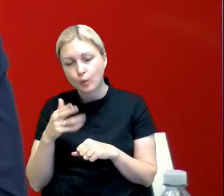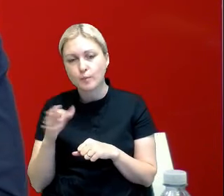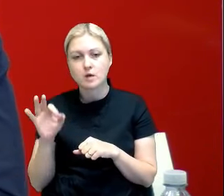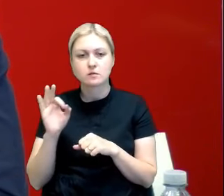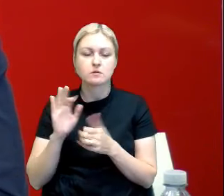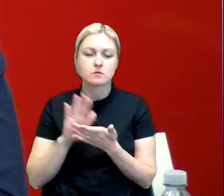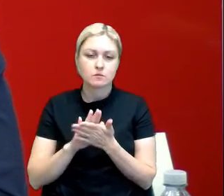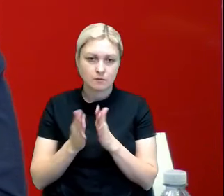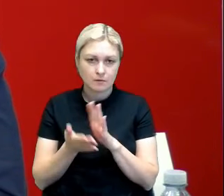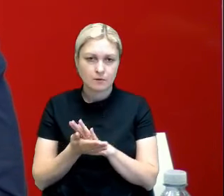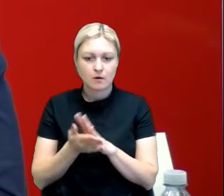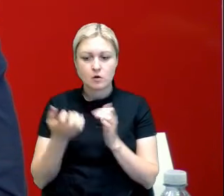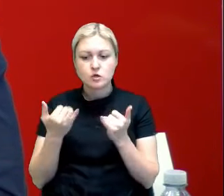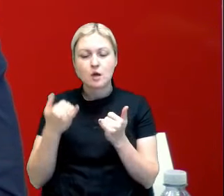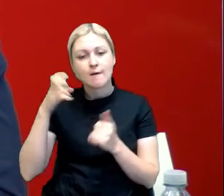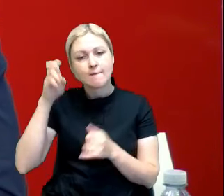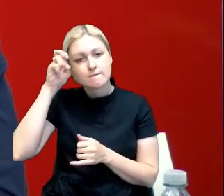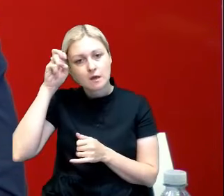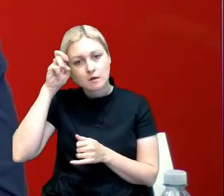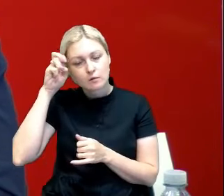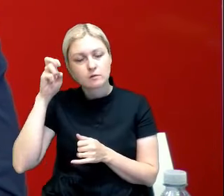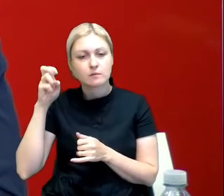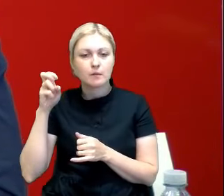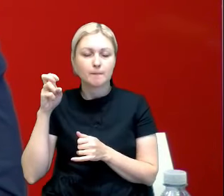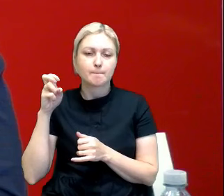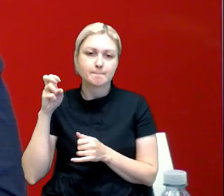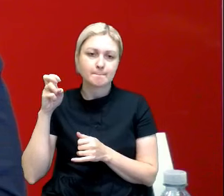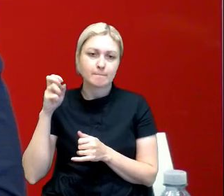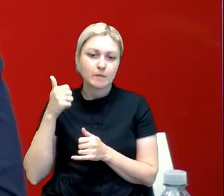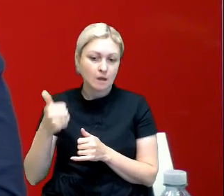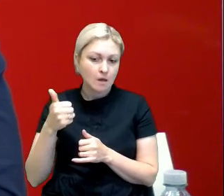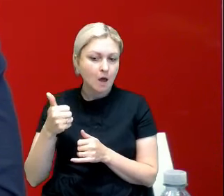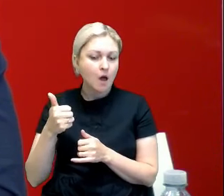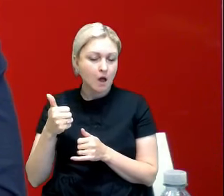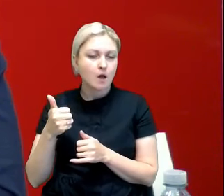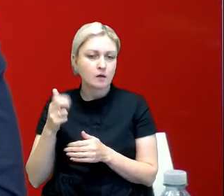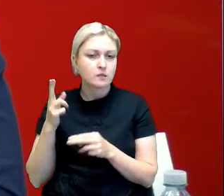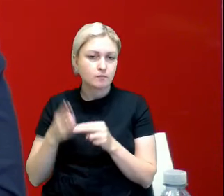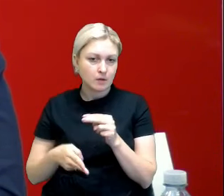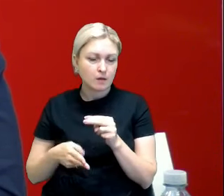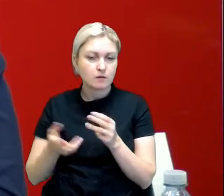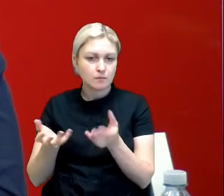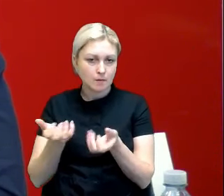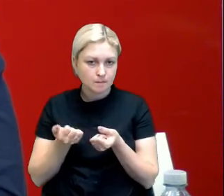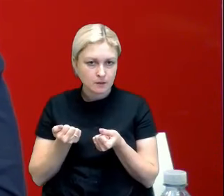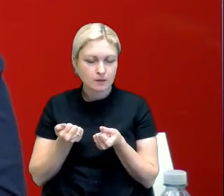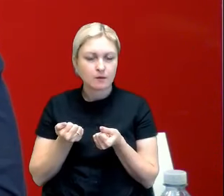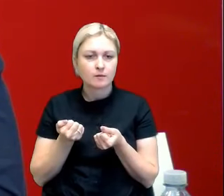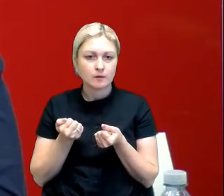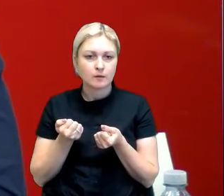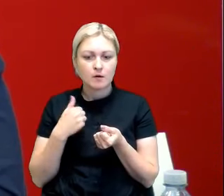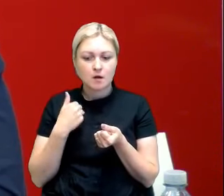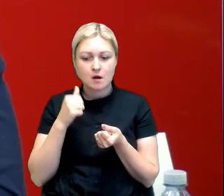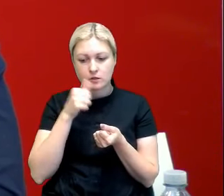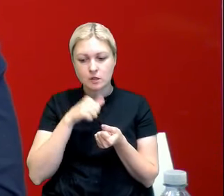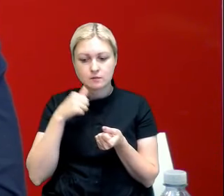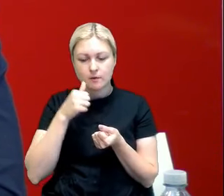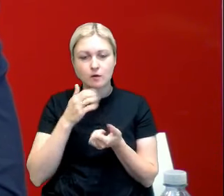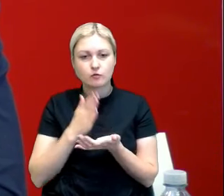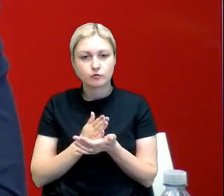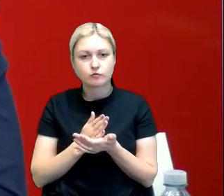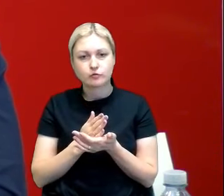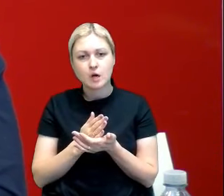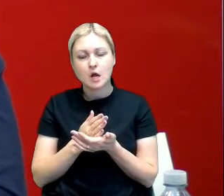vyriausybė šiandieną yra priėmusi gerą žingsnį mes už jį esam dėkingi aš asmeniškai dėkingas ministrui